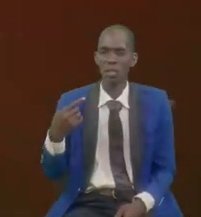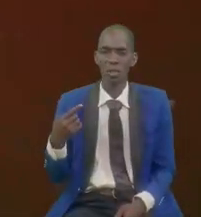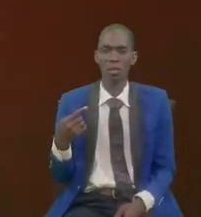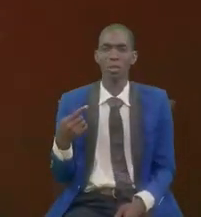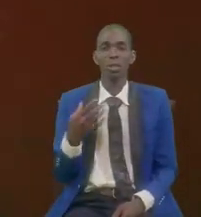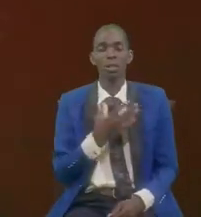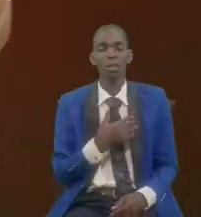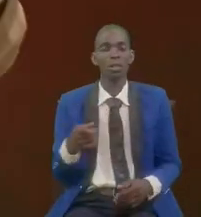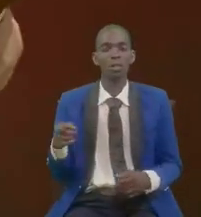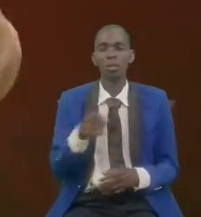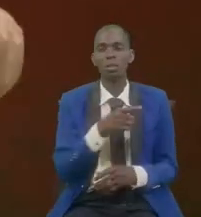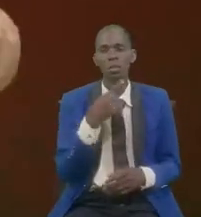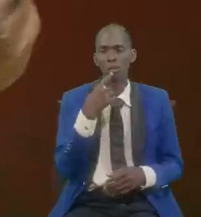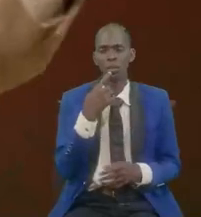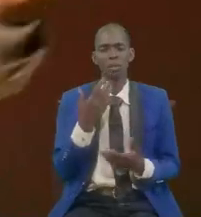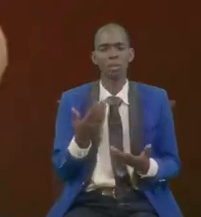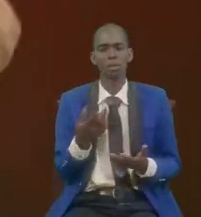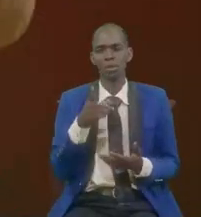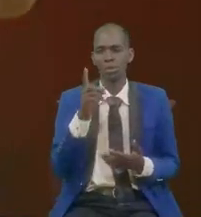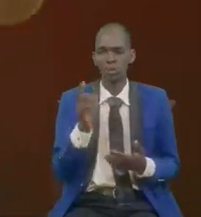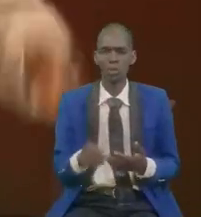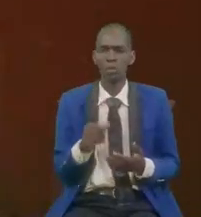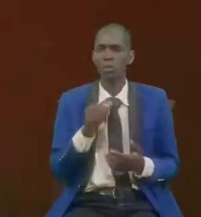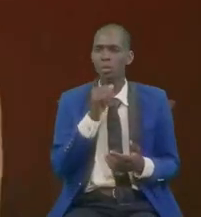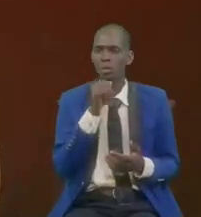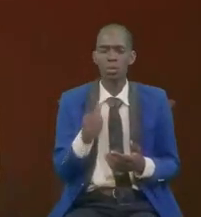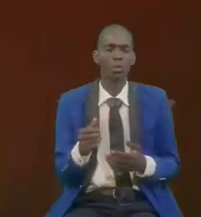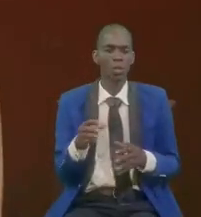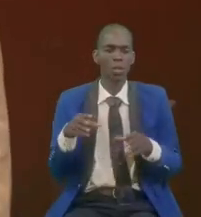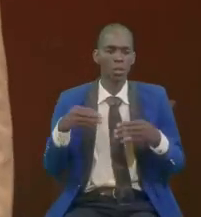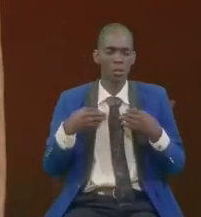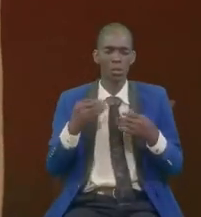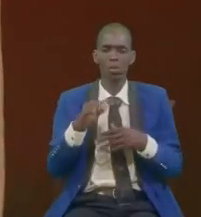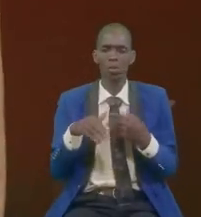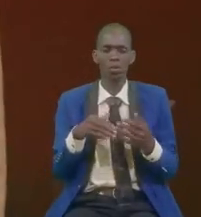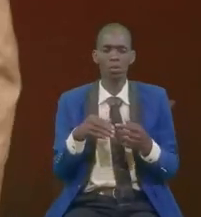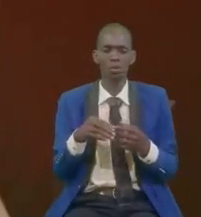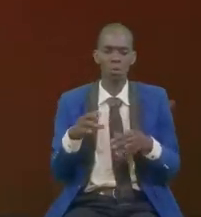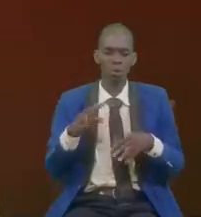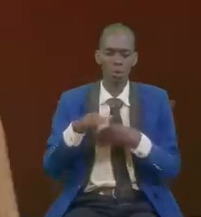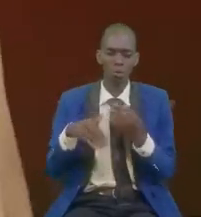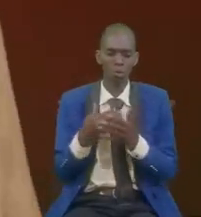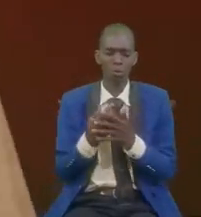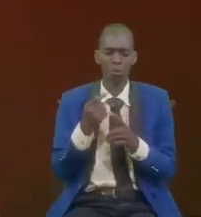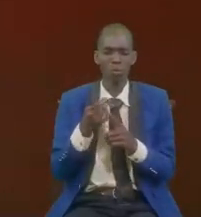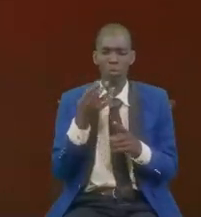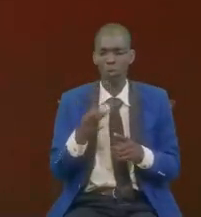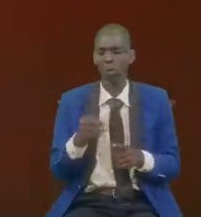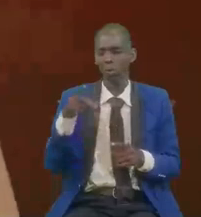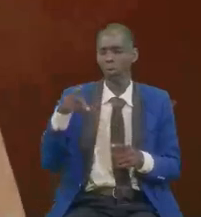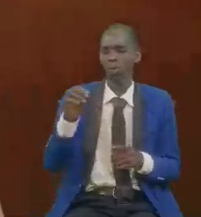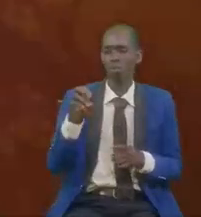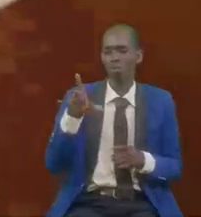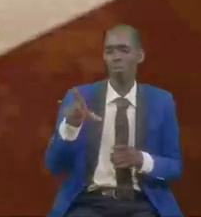disent, mais vous ne devez pas prendre la parole, qu'on ne doit pas prendre la parole de Paul au sérieux. Mais vous devez